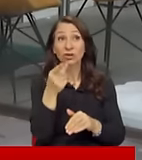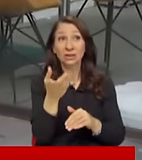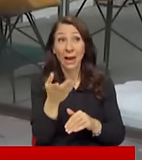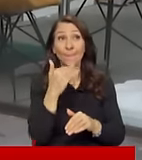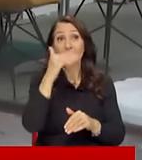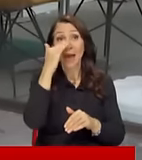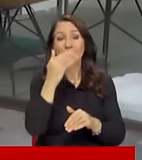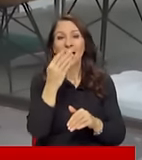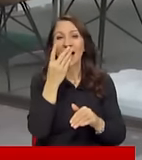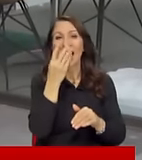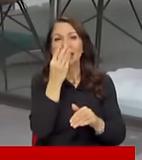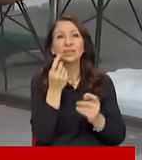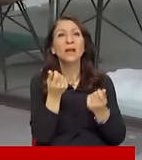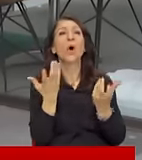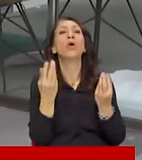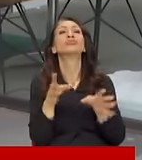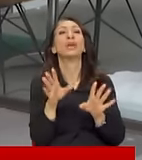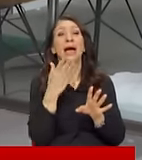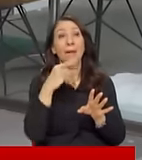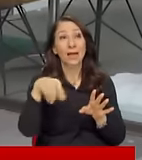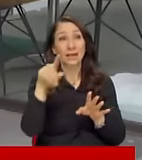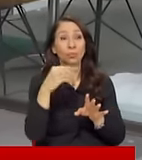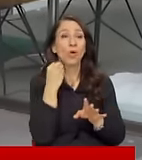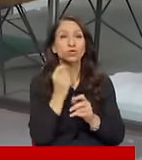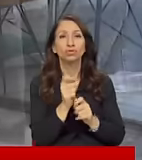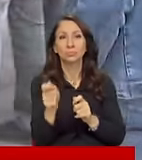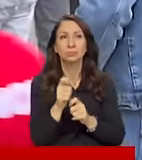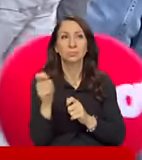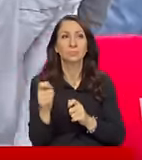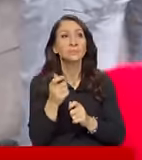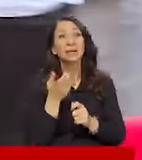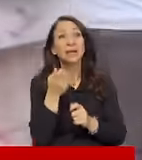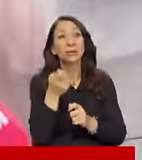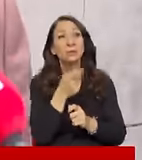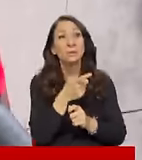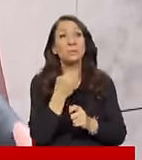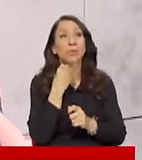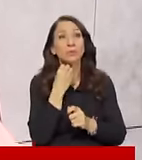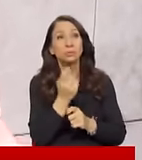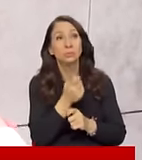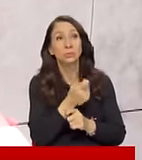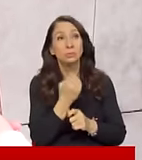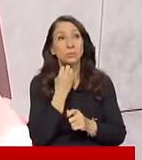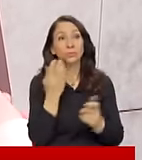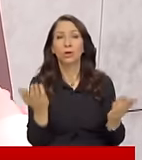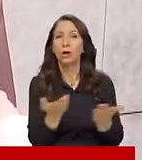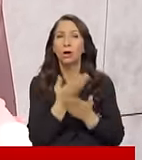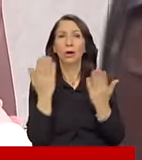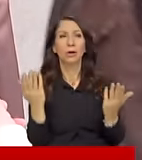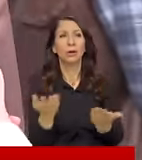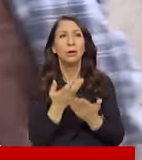da bayram harçlığı bile olmayacak. Emeklinin borçlarına gidecek. Nereye gidecek o para? Borca. Borç var. Bir